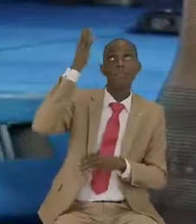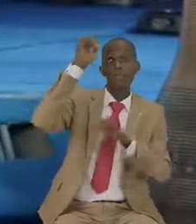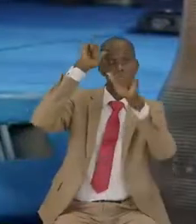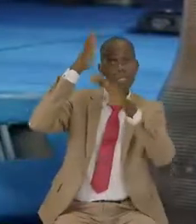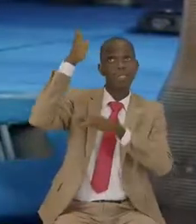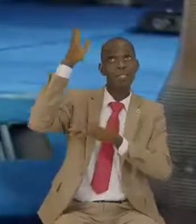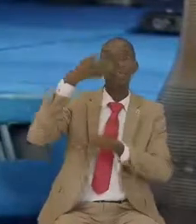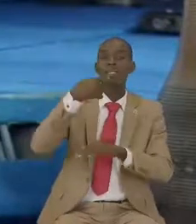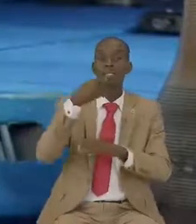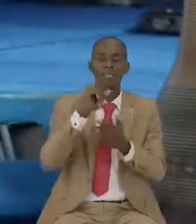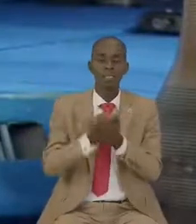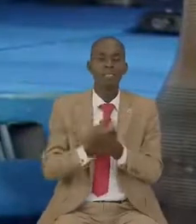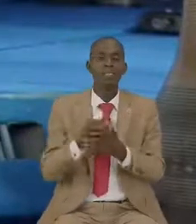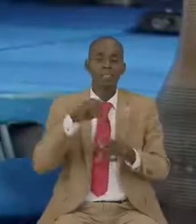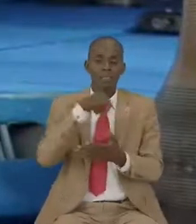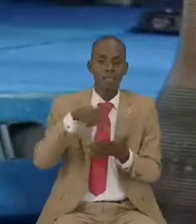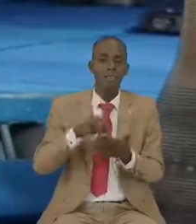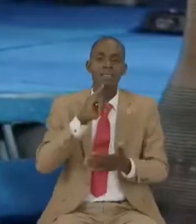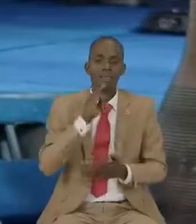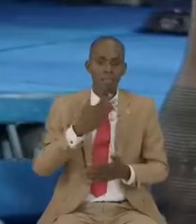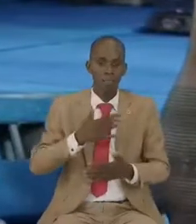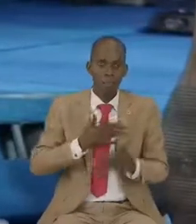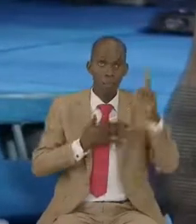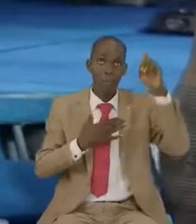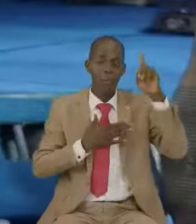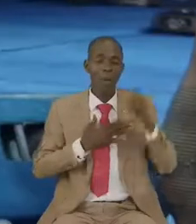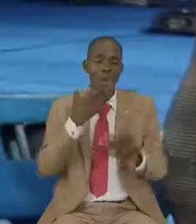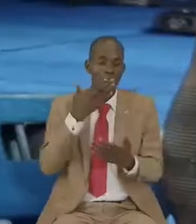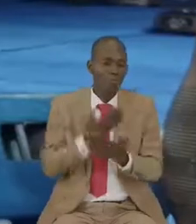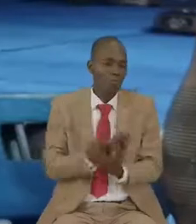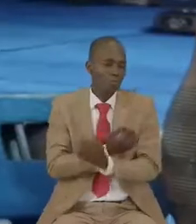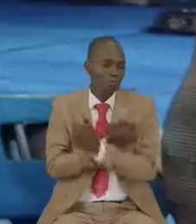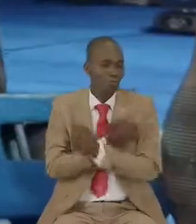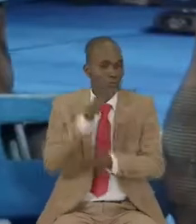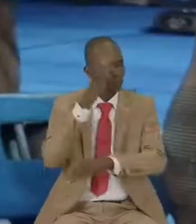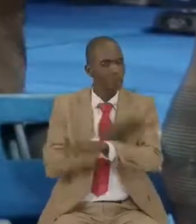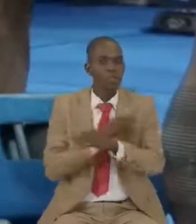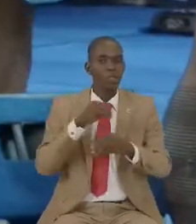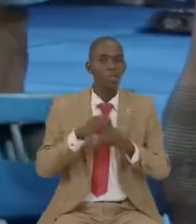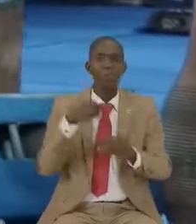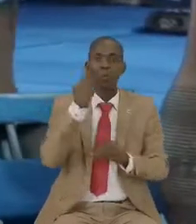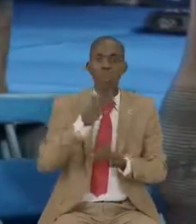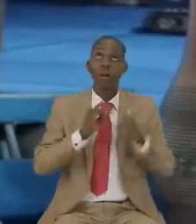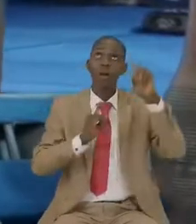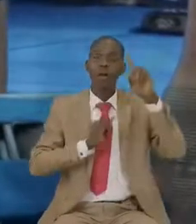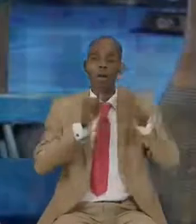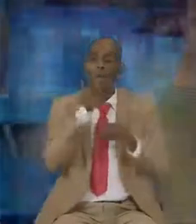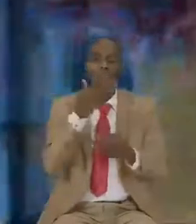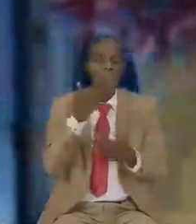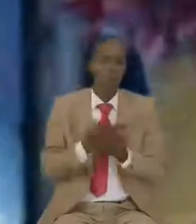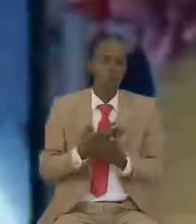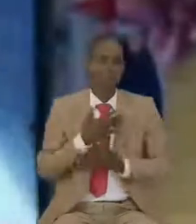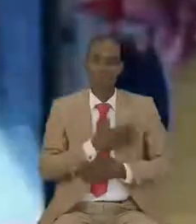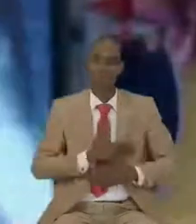ciel et le Père a parlé du ciel que voici mon fils bien-aimé, il est venu du ciel et en qui j'ai mis toute